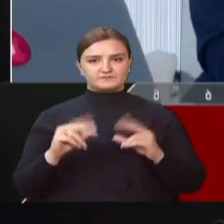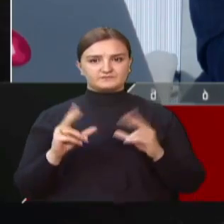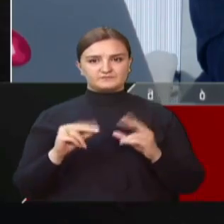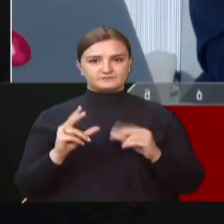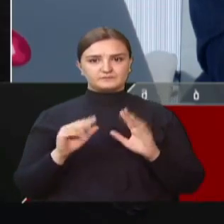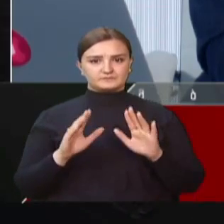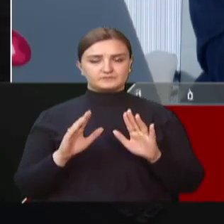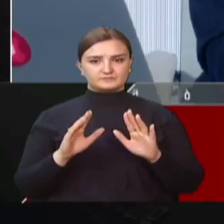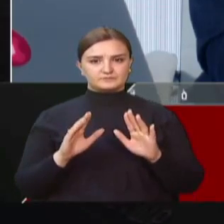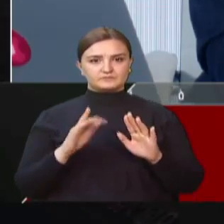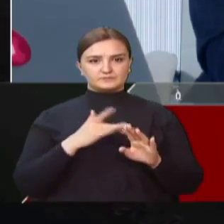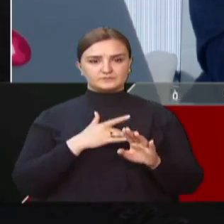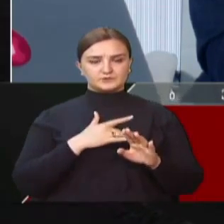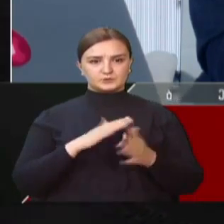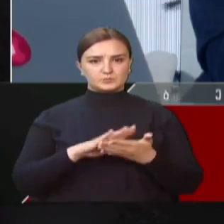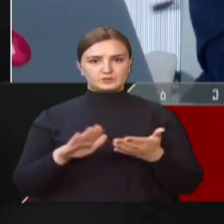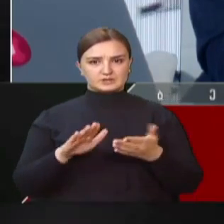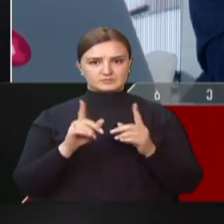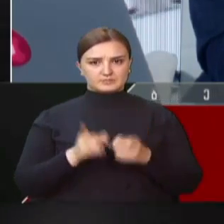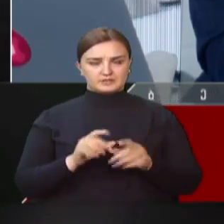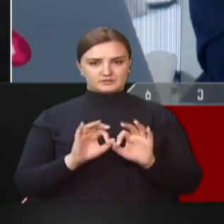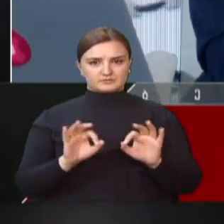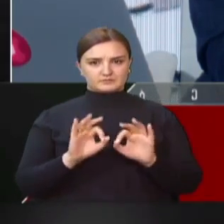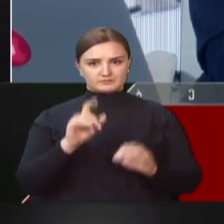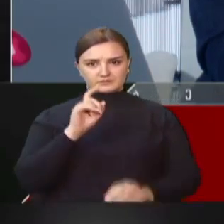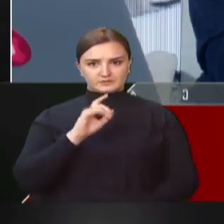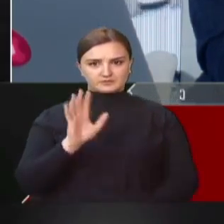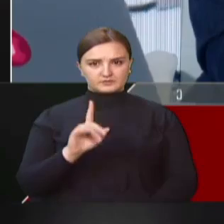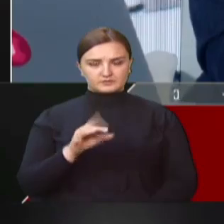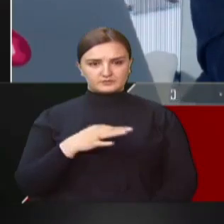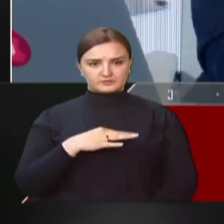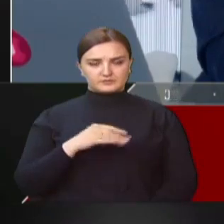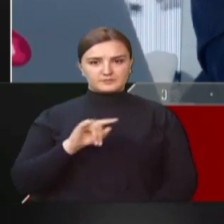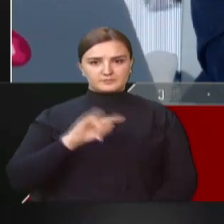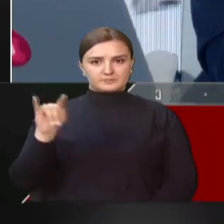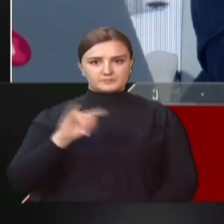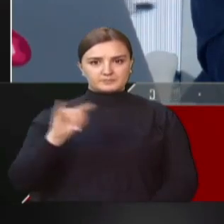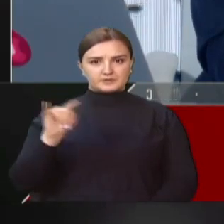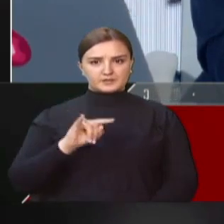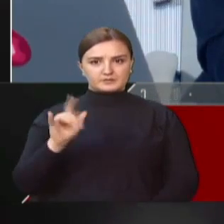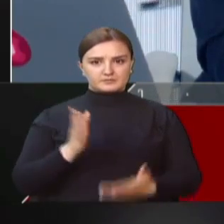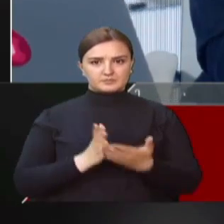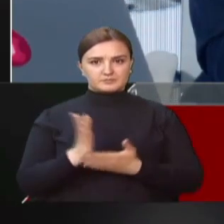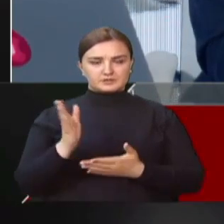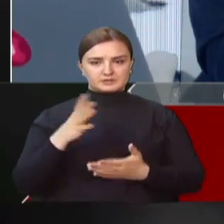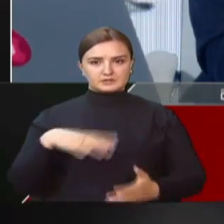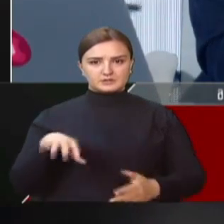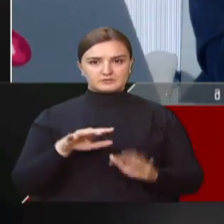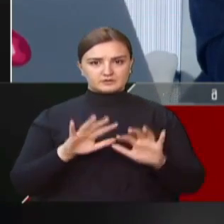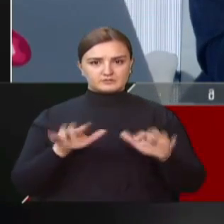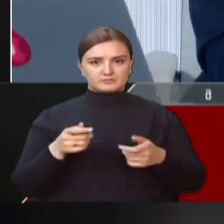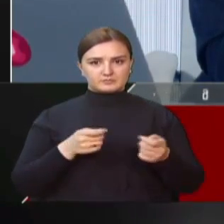არ მოდი გულწრფელად რომ ვილაპარაკოთ. ვერ გავიგებოდიში ერთხელ. ფრენების აღდგენის მიმართულებით საქართველოს